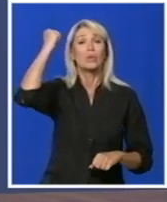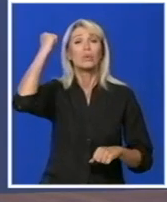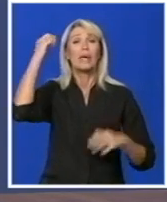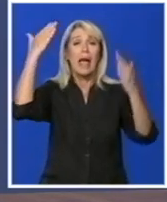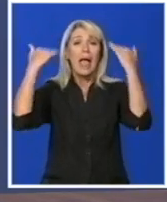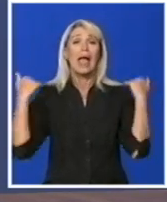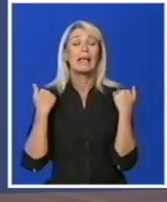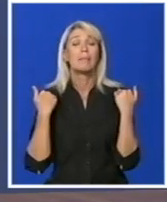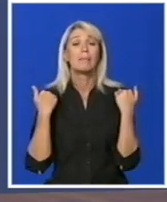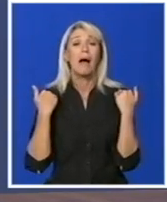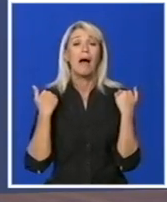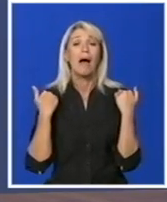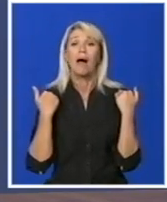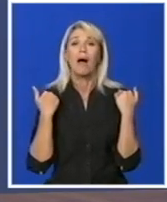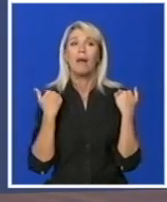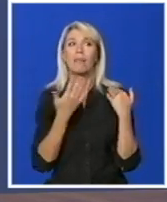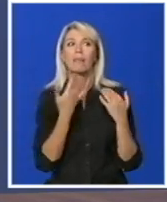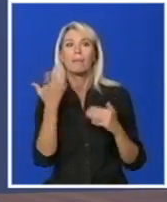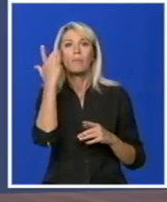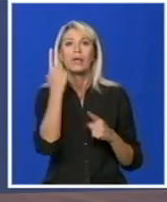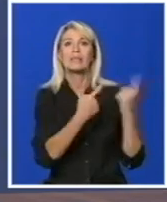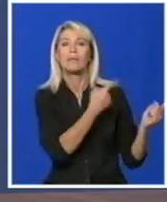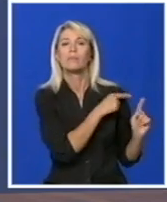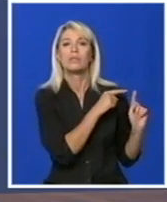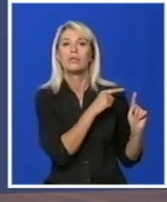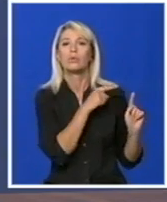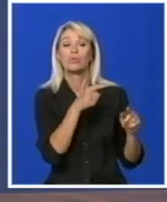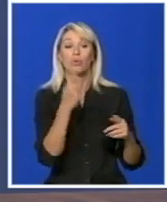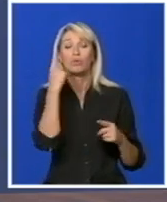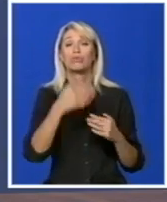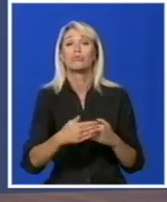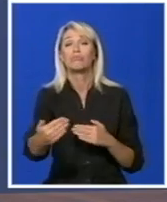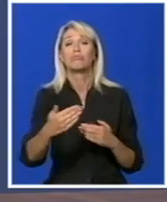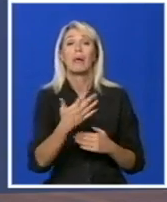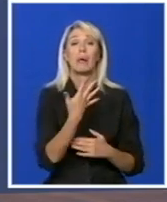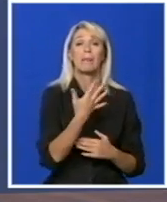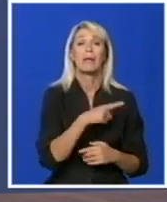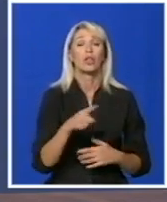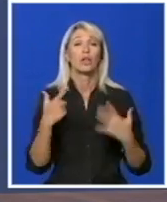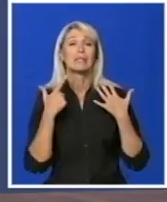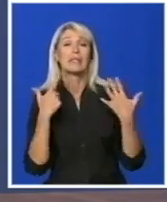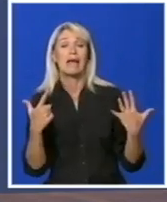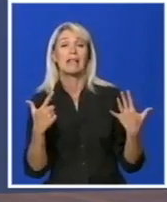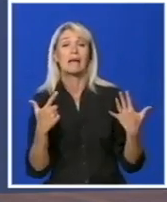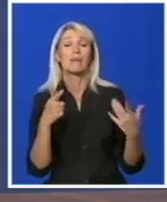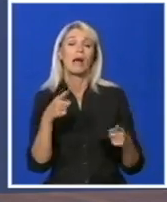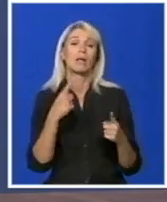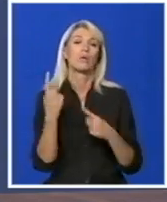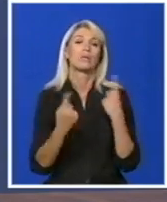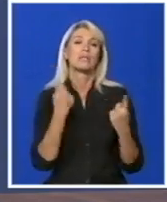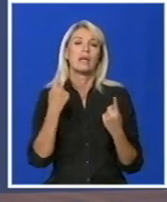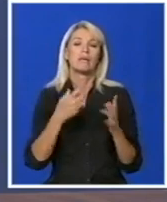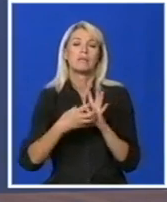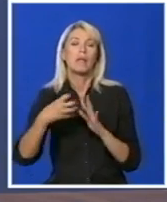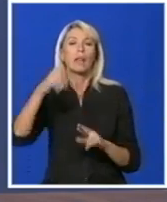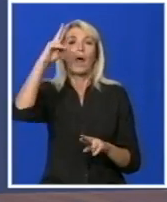Egipat, dnevno praćenje, to znači u narednim danima, otprilike to je 5 do 7 dana, mi ćemo donositi odluku da li ćemo